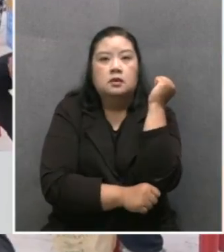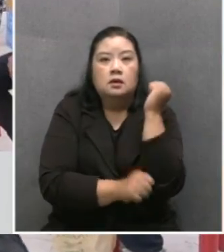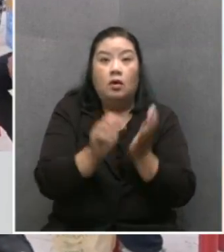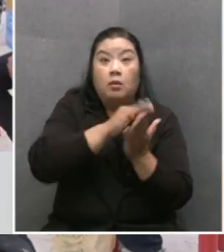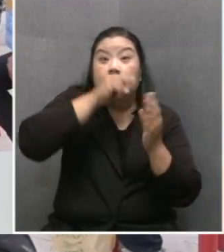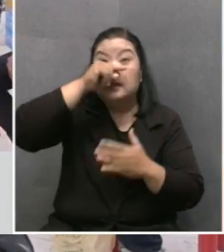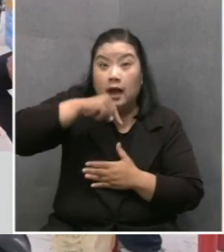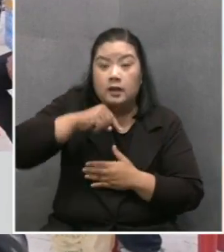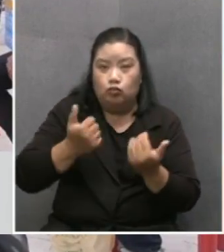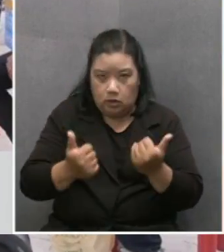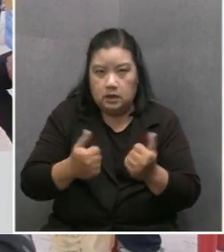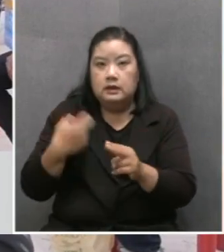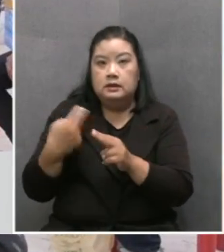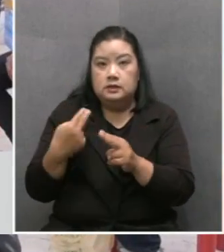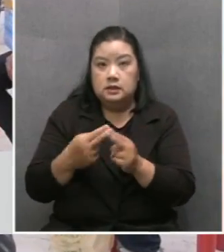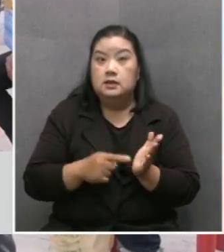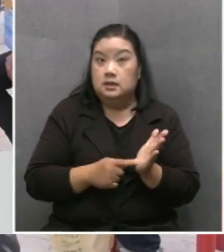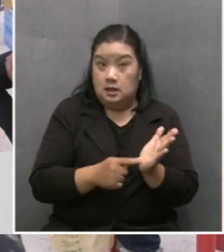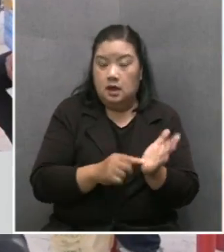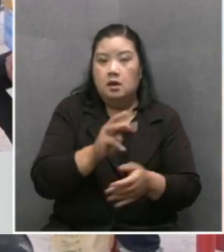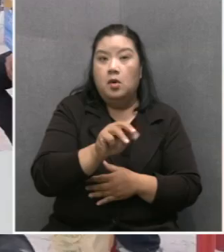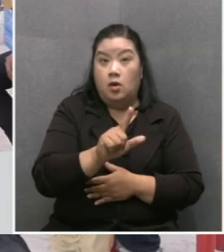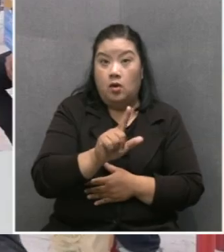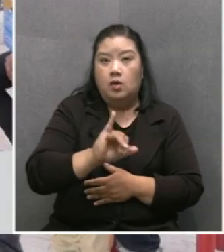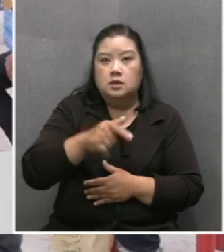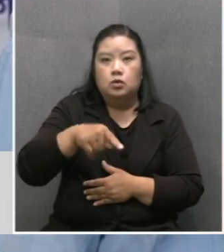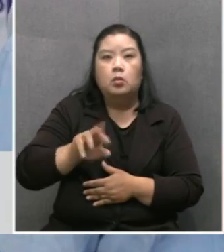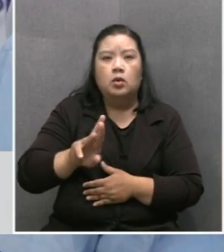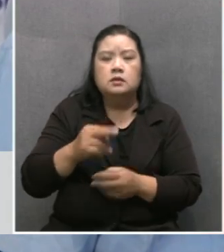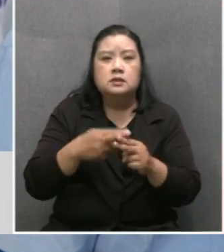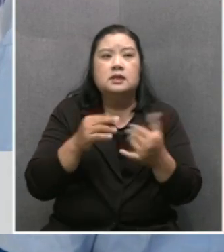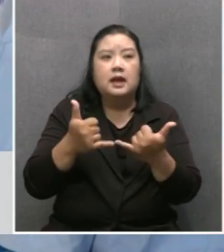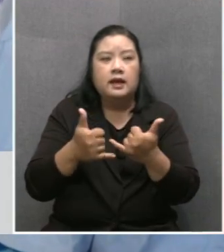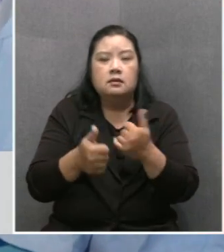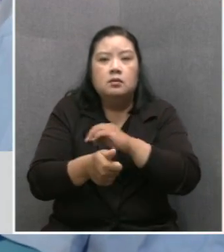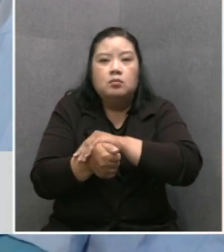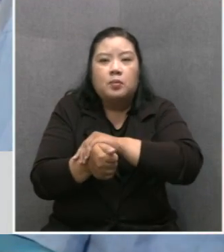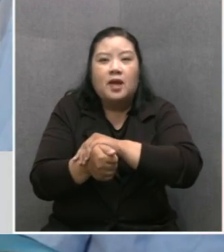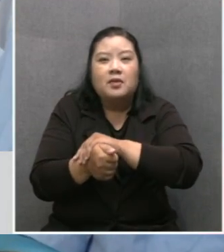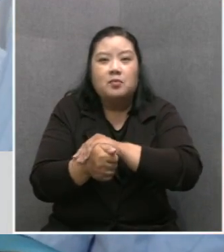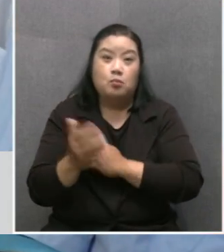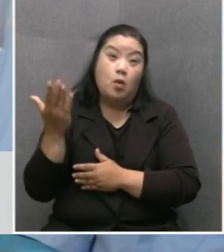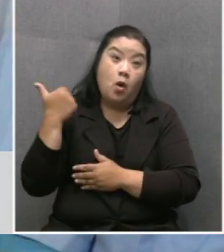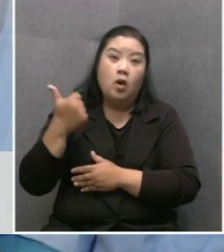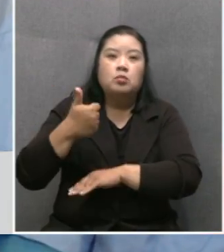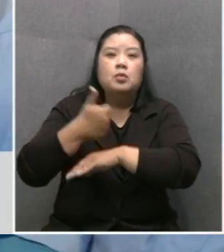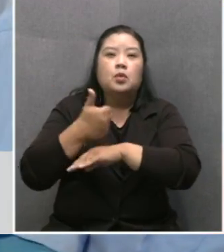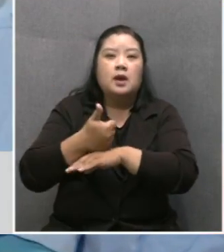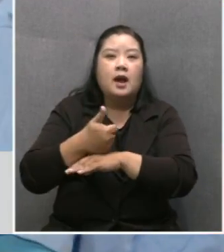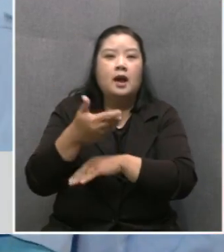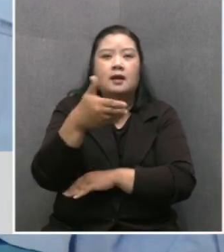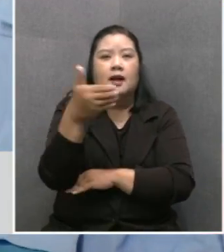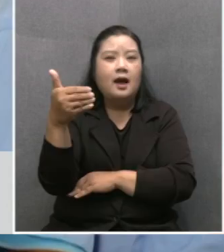ชนะได้เสนอชื่อหม่อมราชวงศ์จตุมงคลสนกุลอดีตผู้ว่าการธนาคารแห่งประเทศไทยเป็นแคนดิเดตนายกรัฐมน